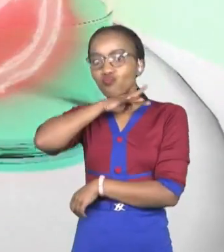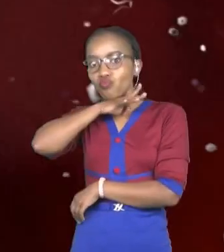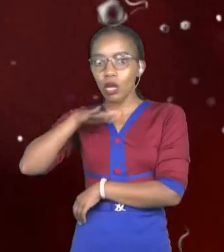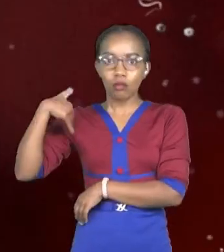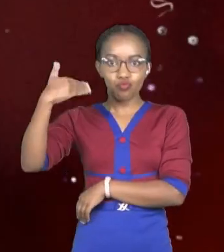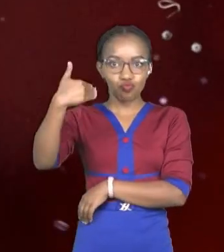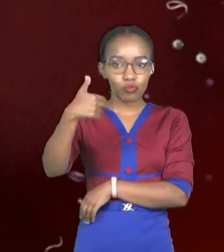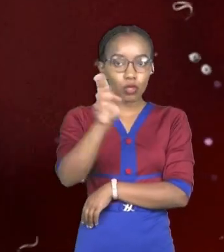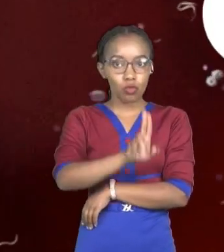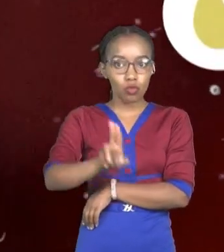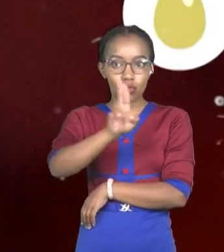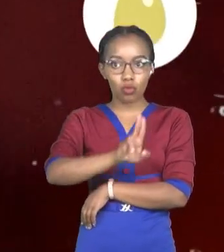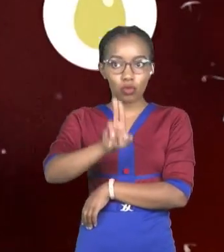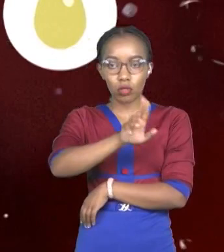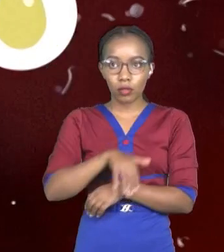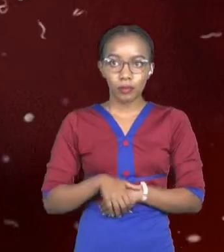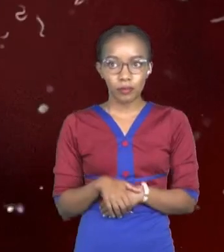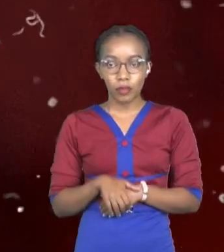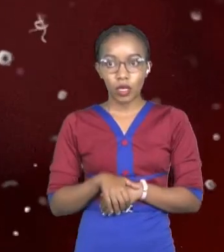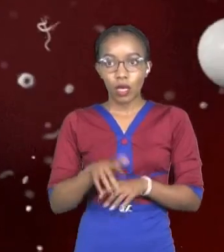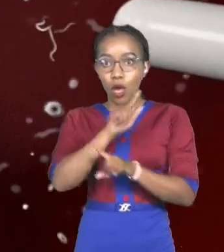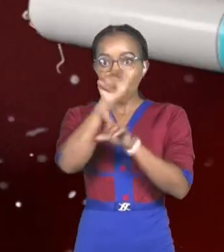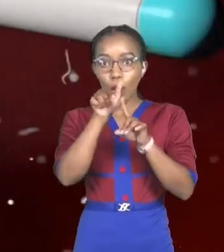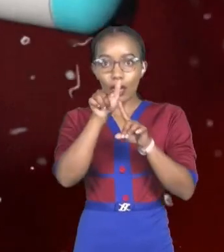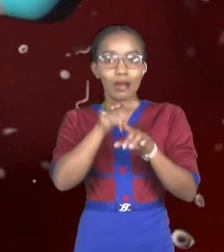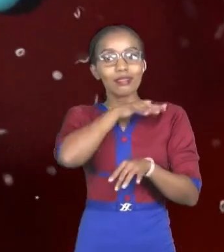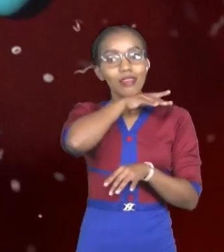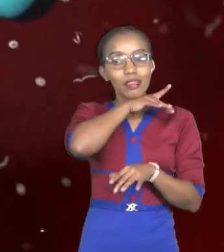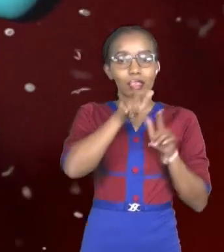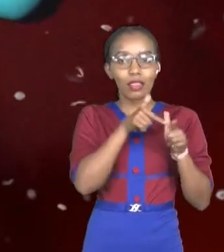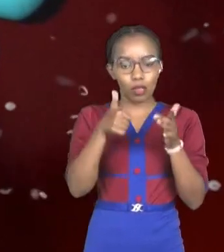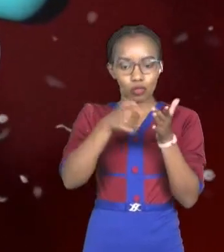mara. Penye uchafu, vieuzi ufikia kila eneo